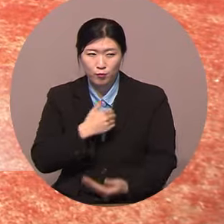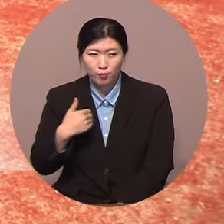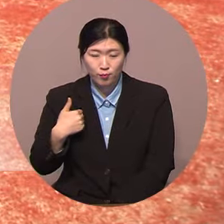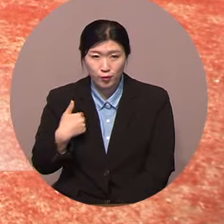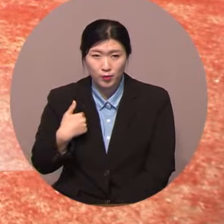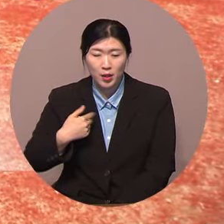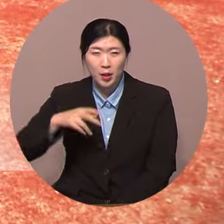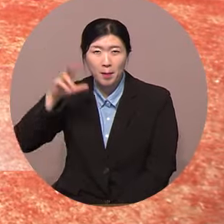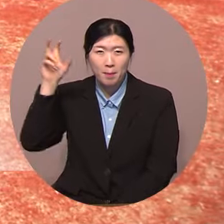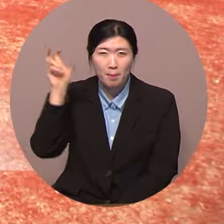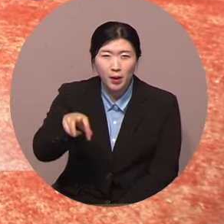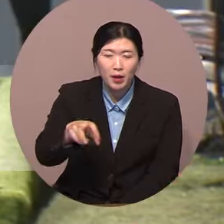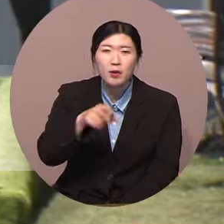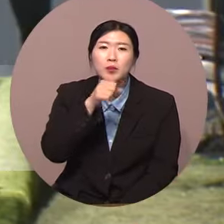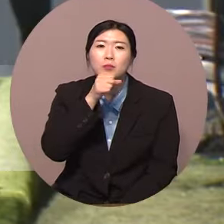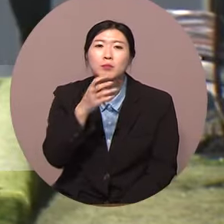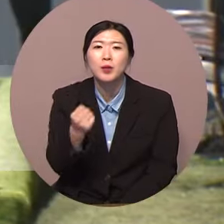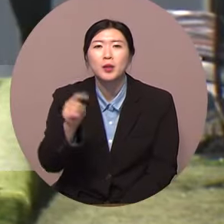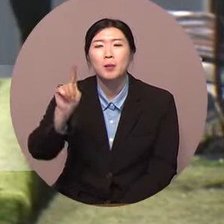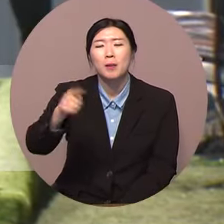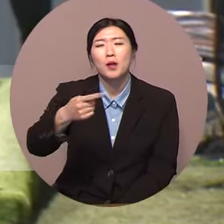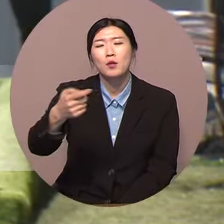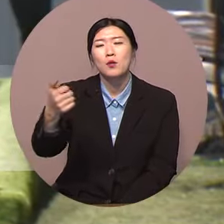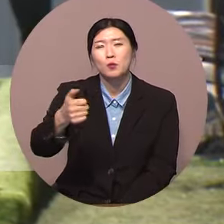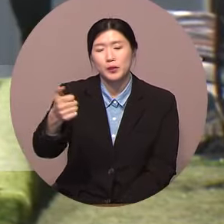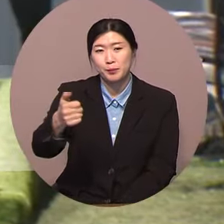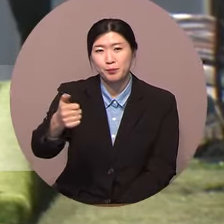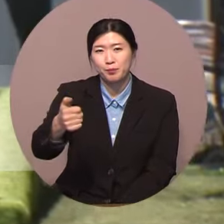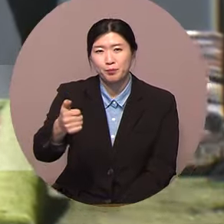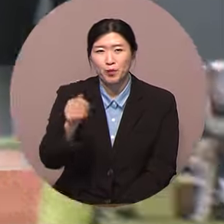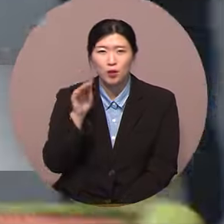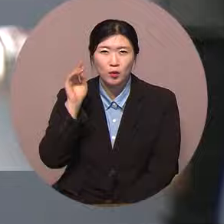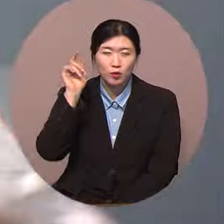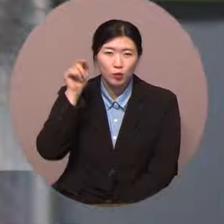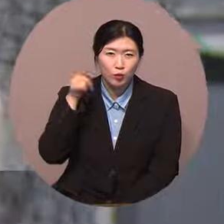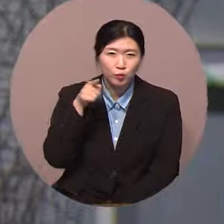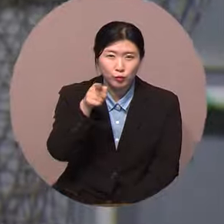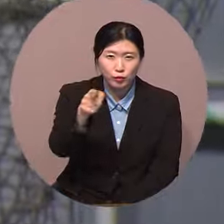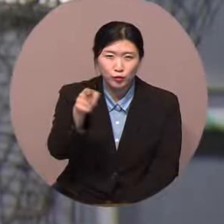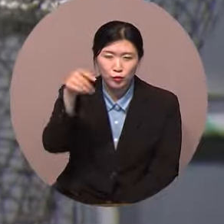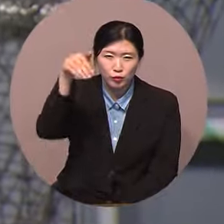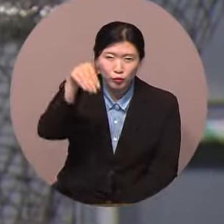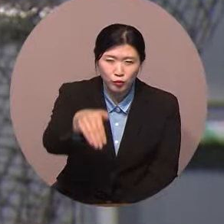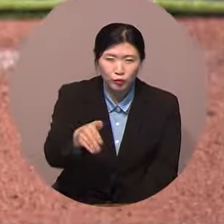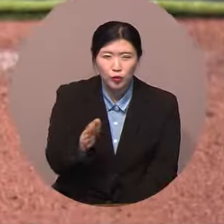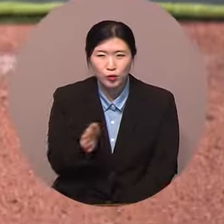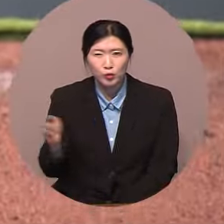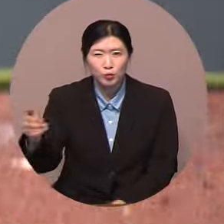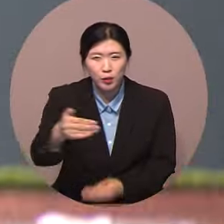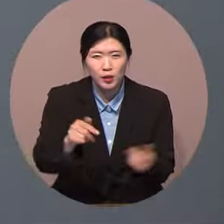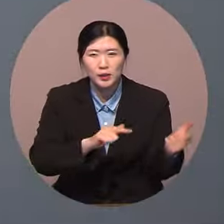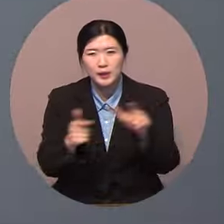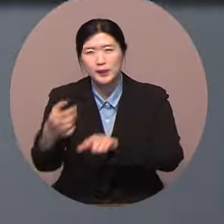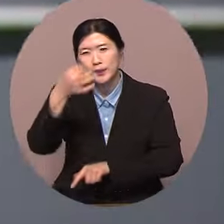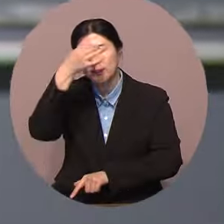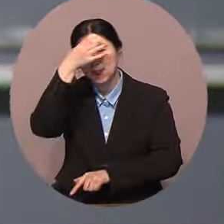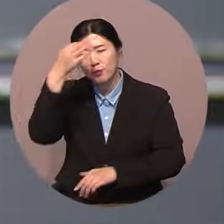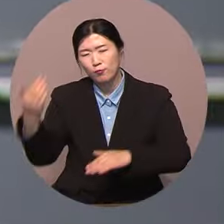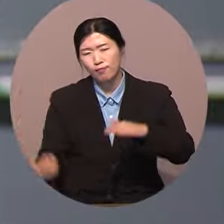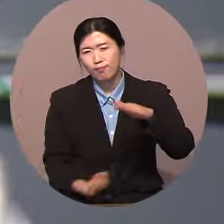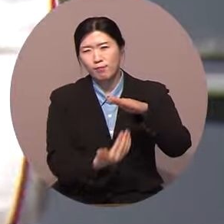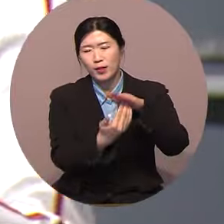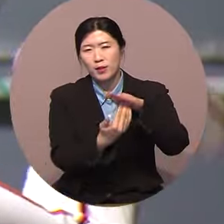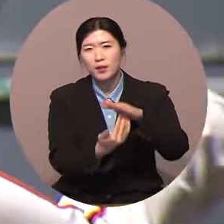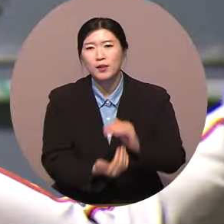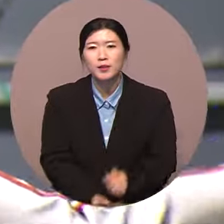시속 150km에 육박하는 빠른 공에 다양한 구종과 제구력까지 갖춰 선발 투수 한 자리를 꿰찰